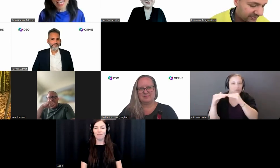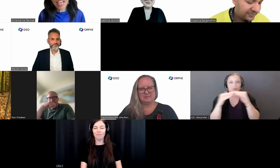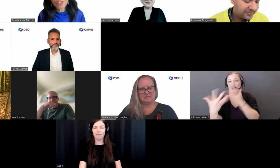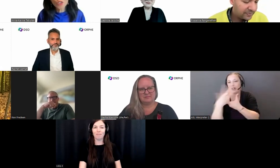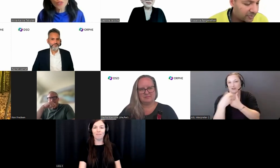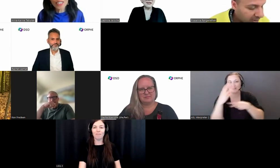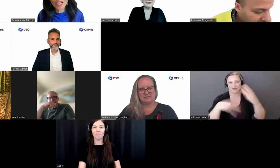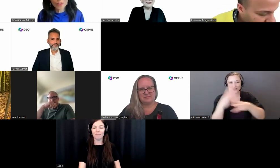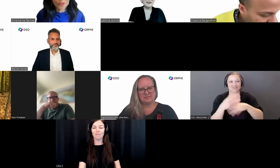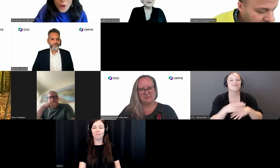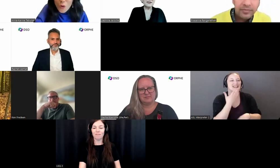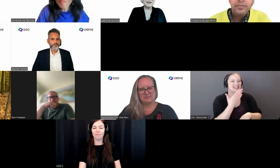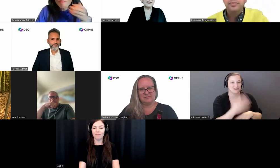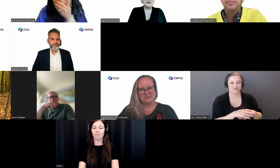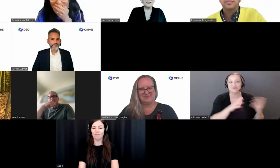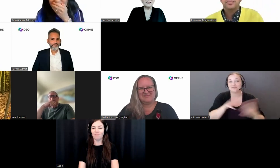Mute, unmute.